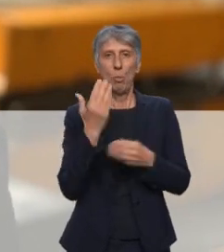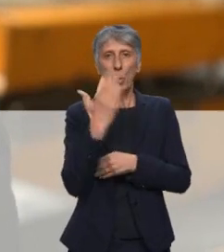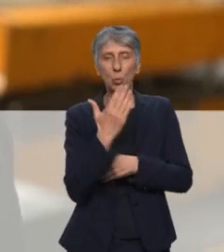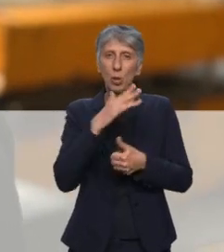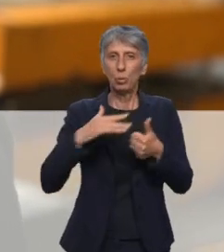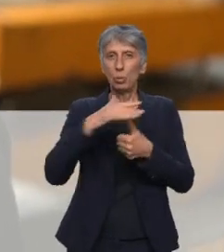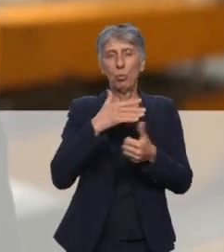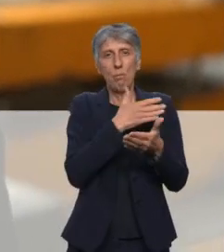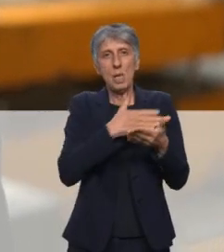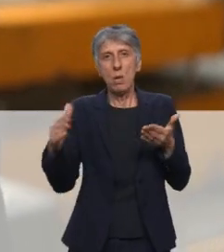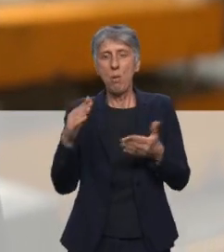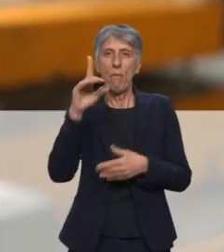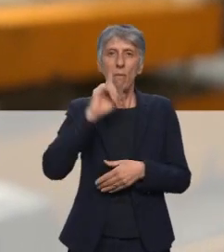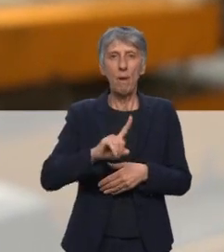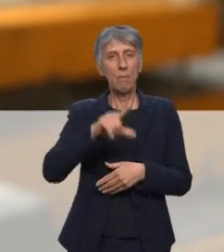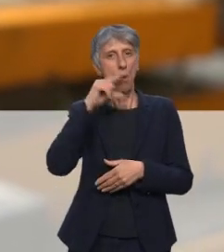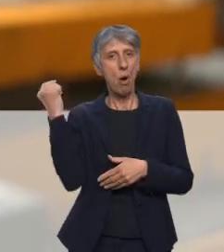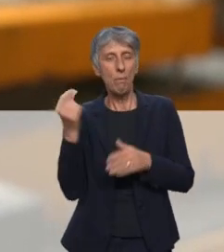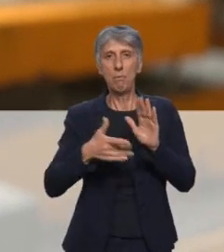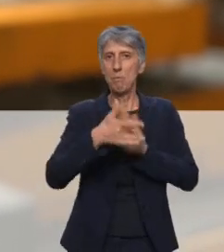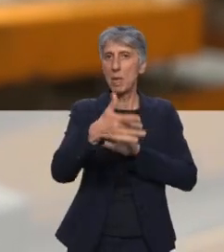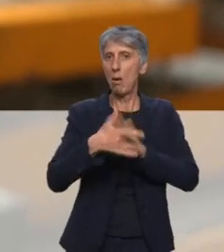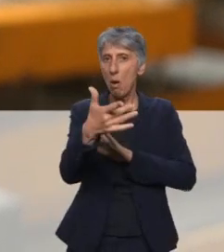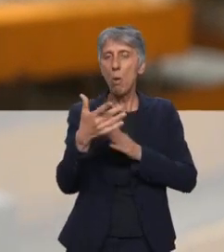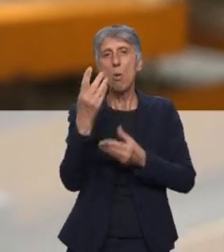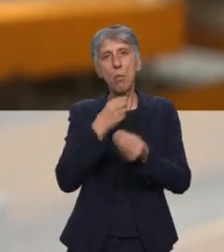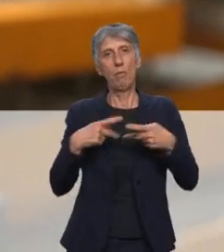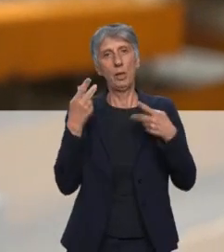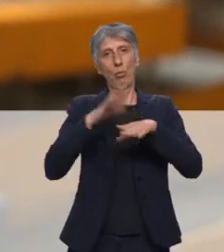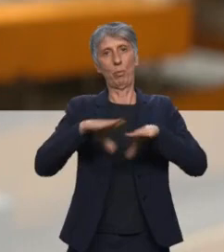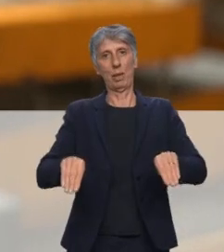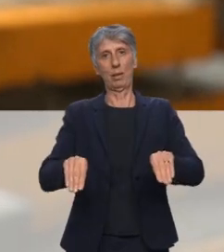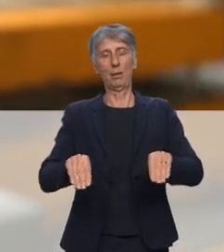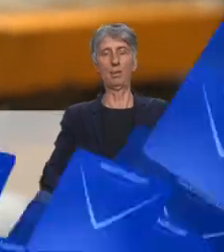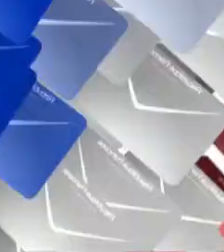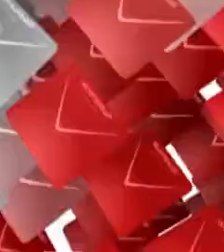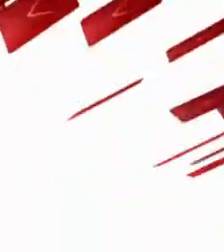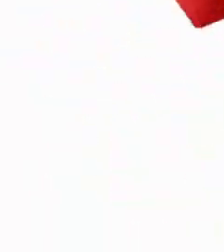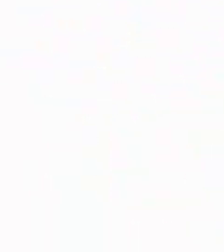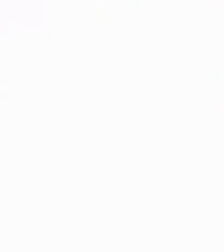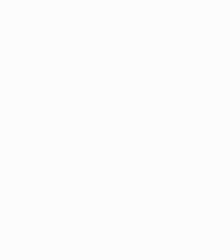les besoins sociaux de millions de femmes et d'hommes migrants et autochtones.